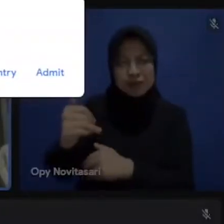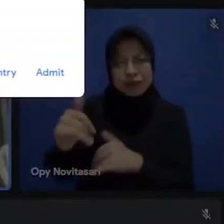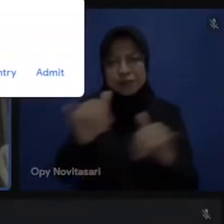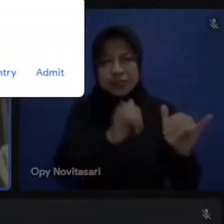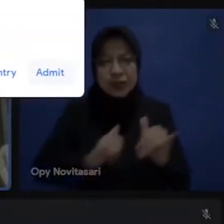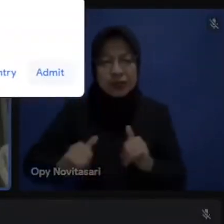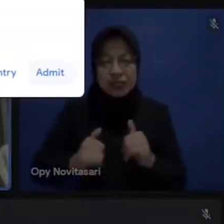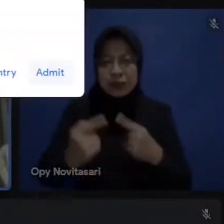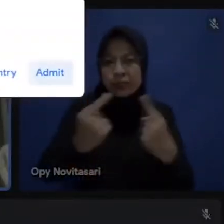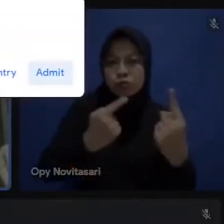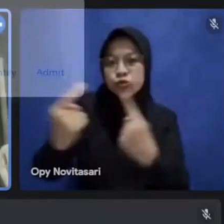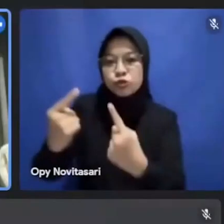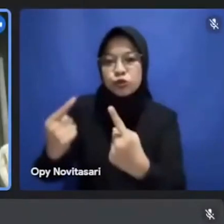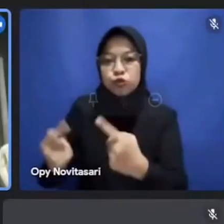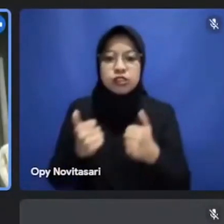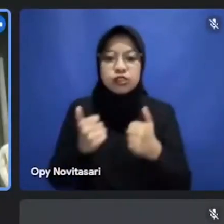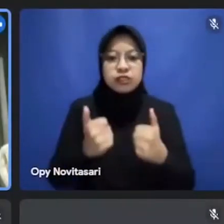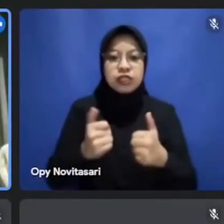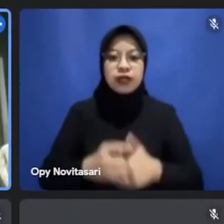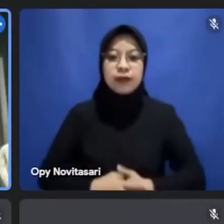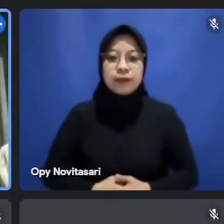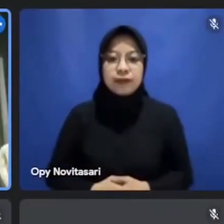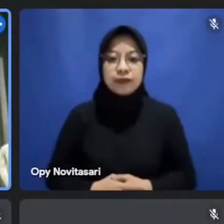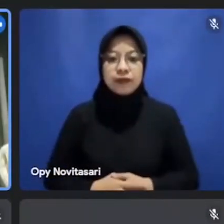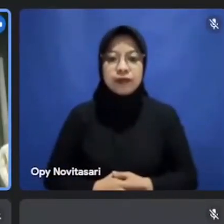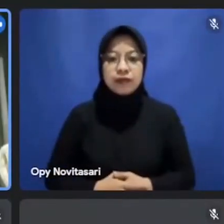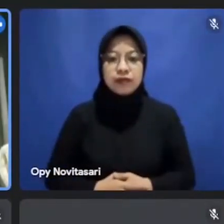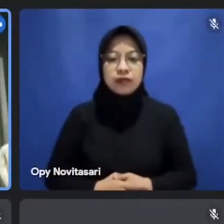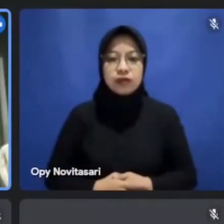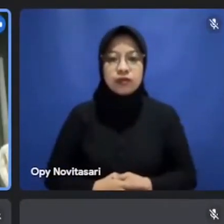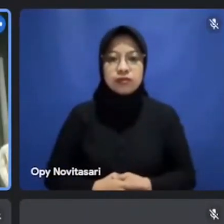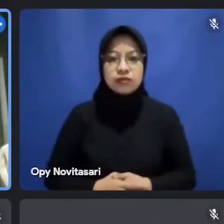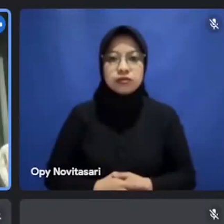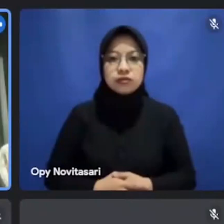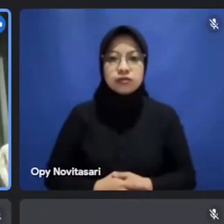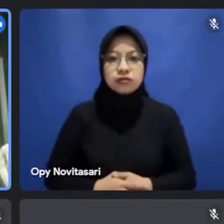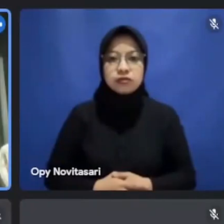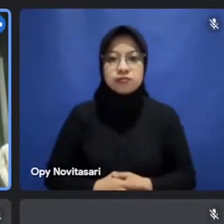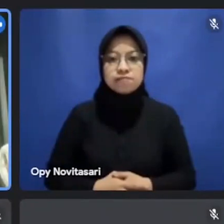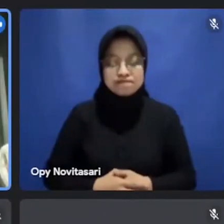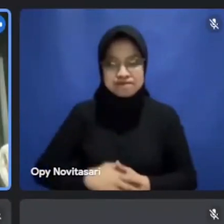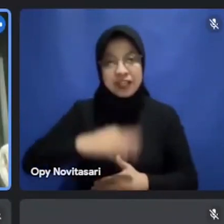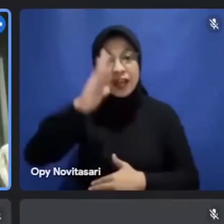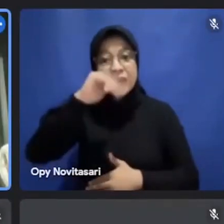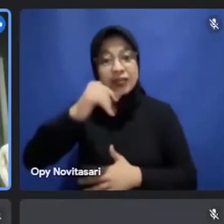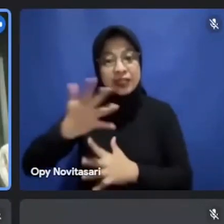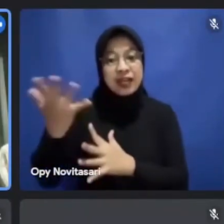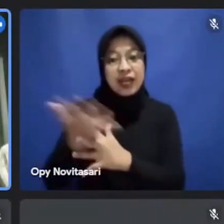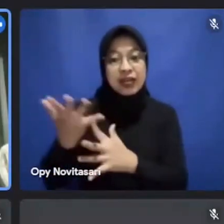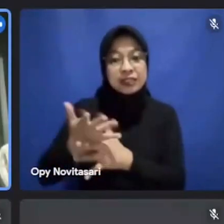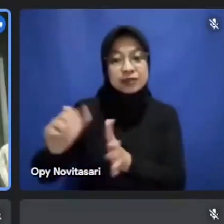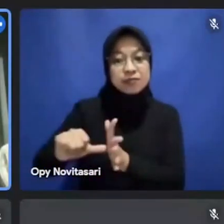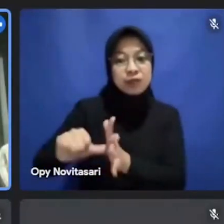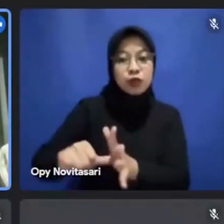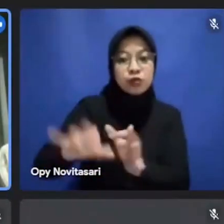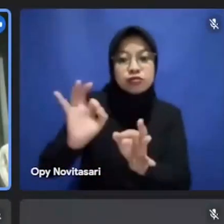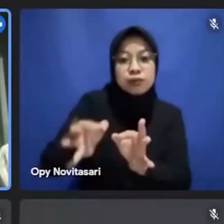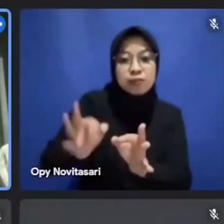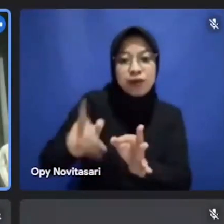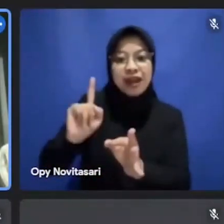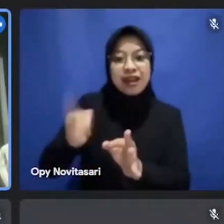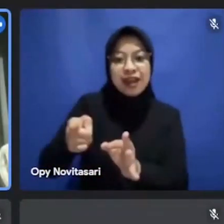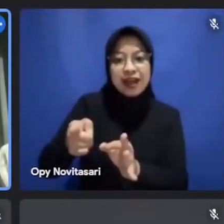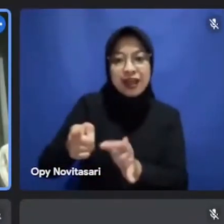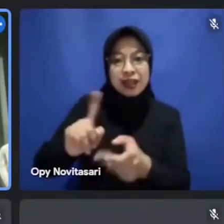di sini eh kita akan dibantu eh oleh juru bahasa isyarat untuk aksesibilitas